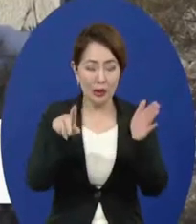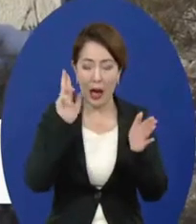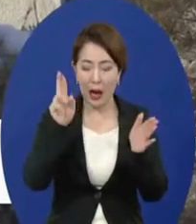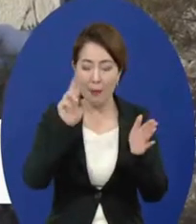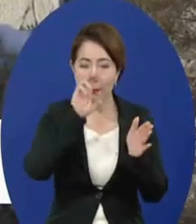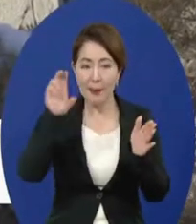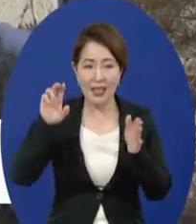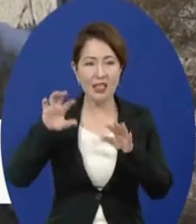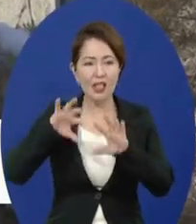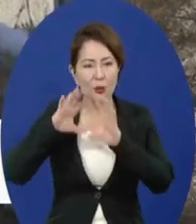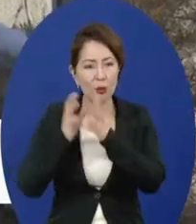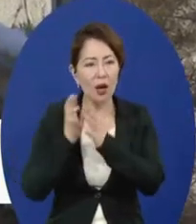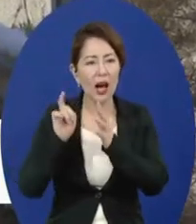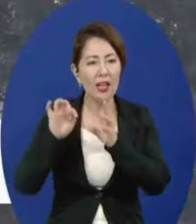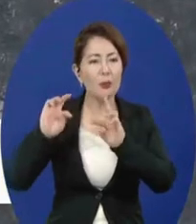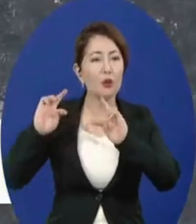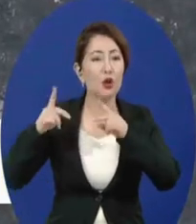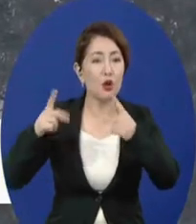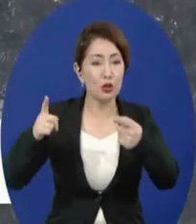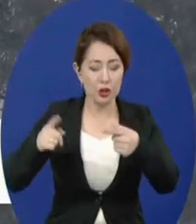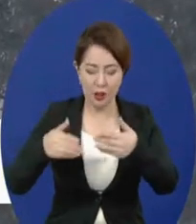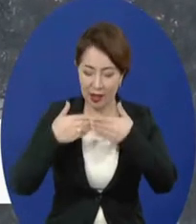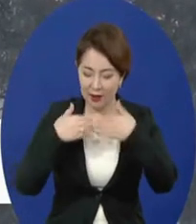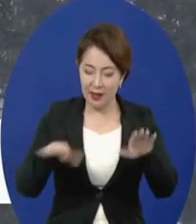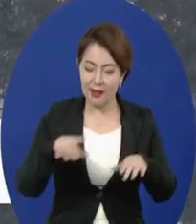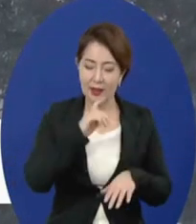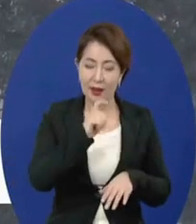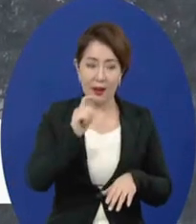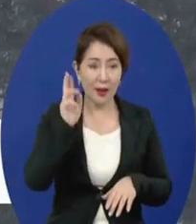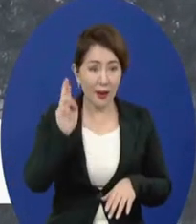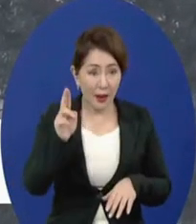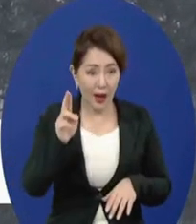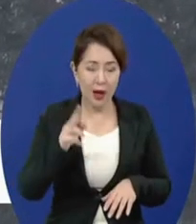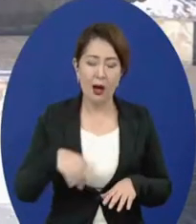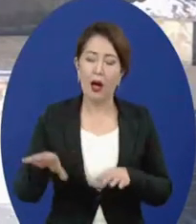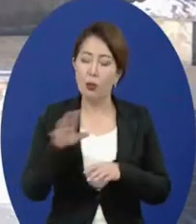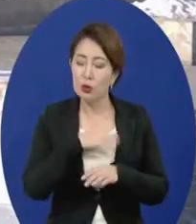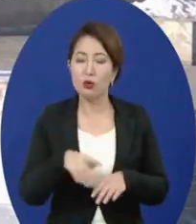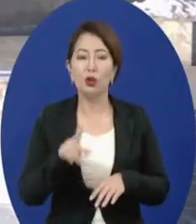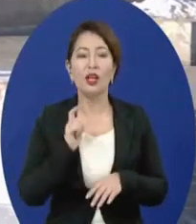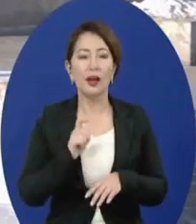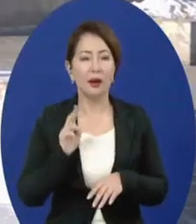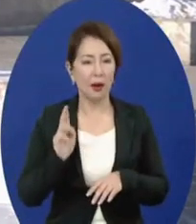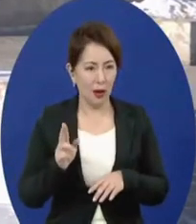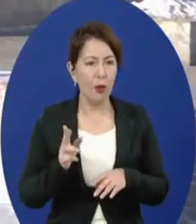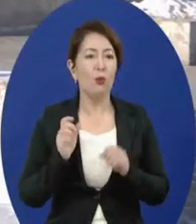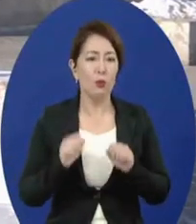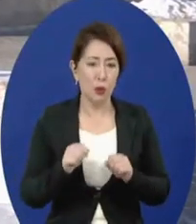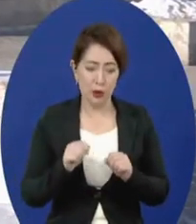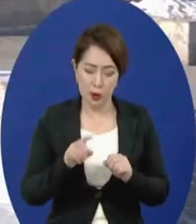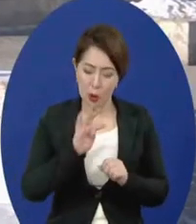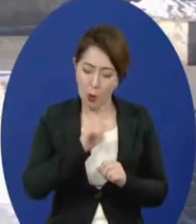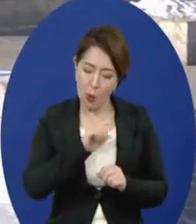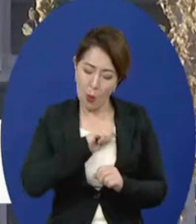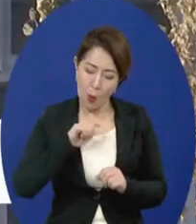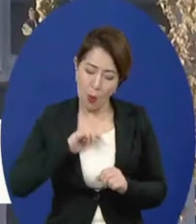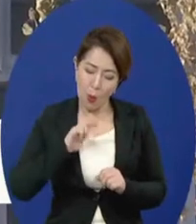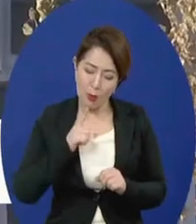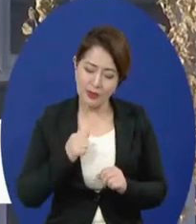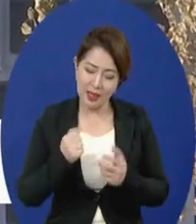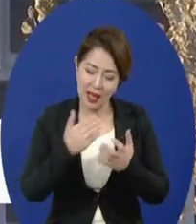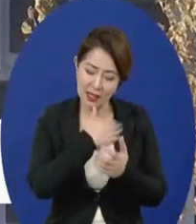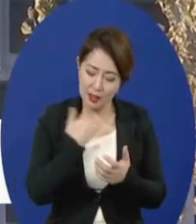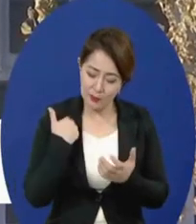юм. Системд нөлөө бүхий банк нээлттэй хувьцаат компани, бусад банк нь хувьцаат компани болно. Мөн хувьцаа эзэмшигч түүнтэй хамааралтай